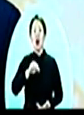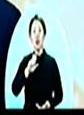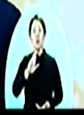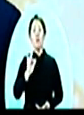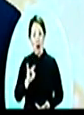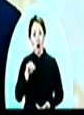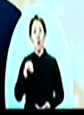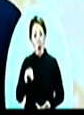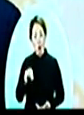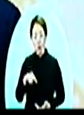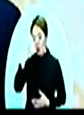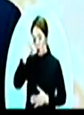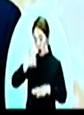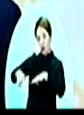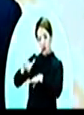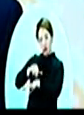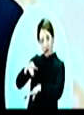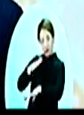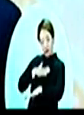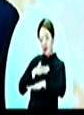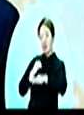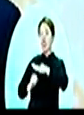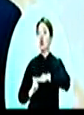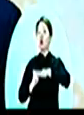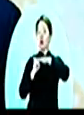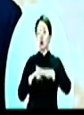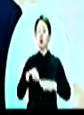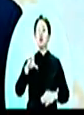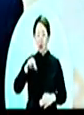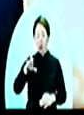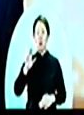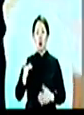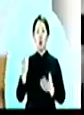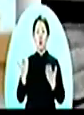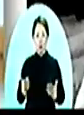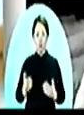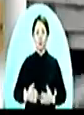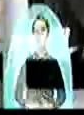харахгүй одоо Монгол улсын эдийн засгийн тулгуур салбар гэдэг нь бол ойлгомжтой.